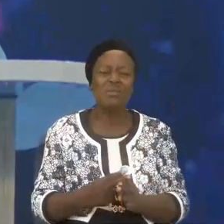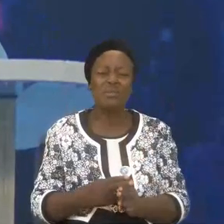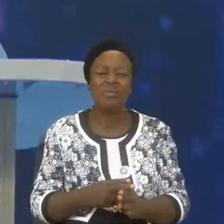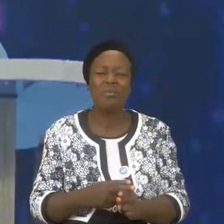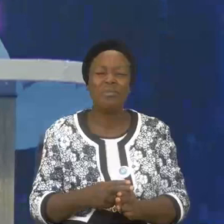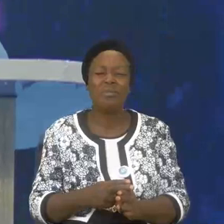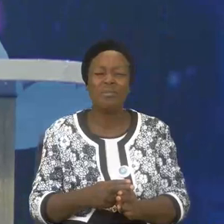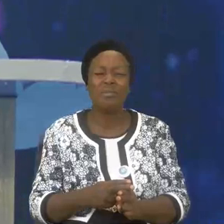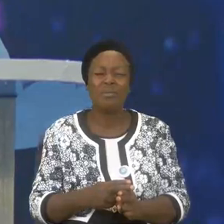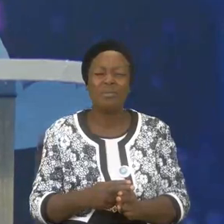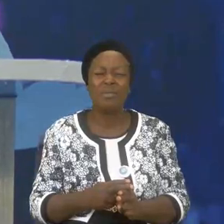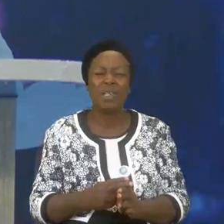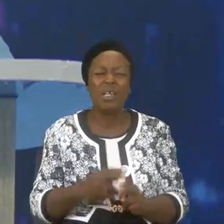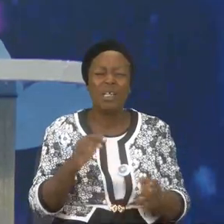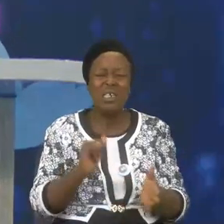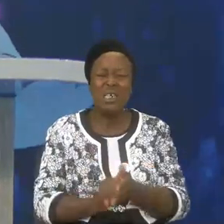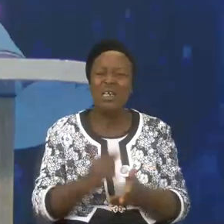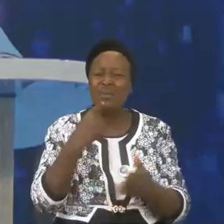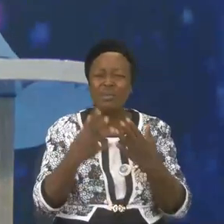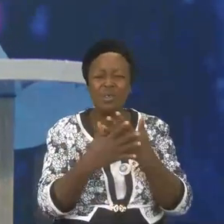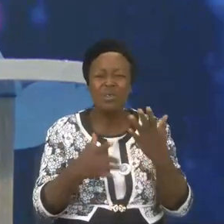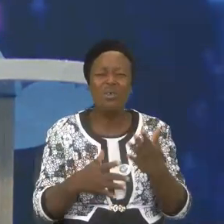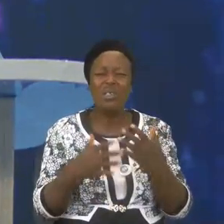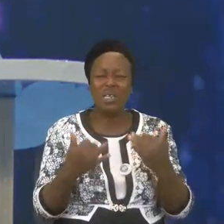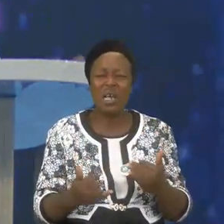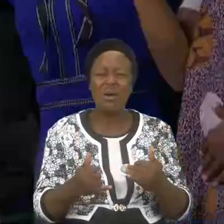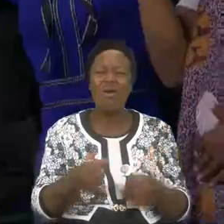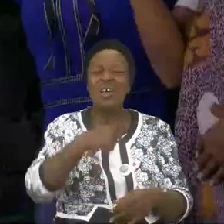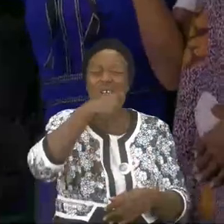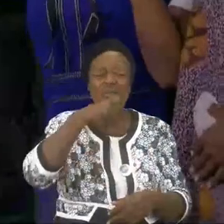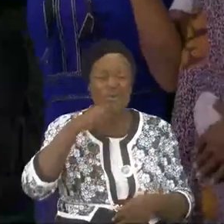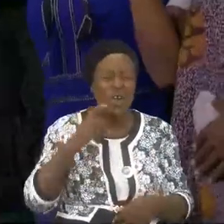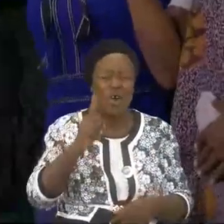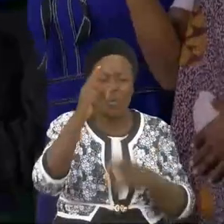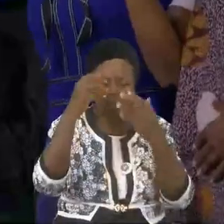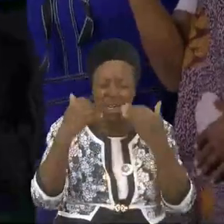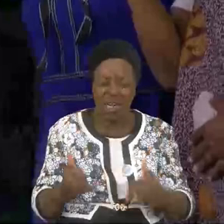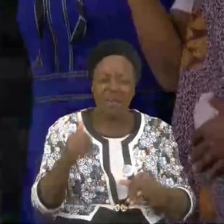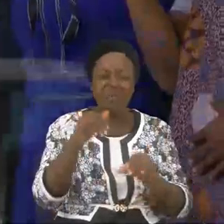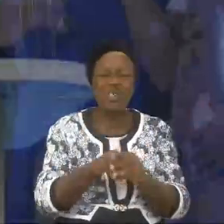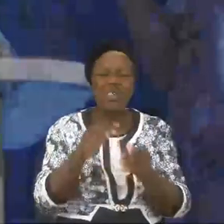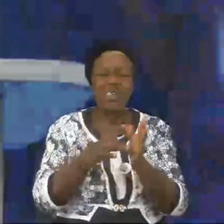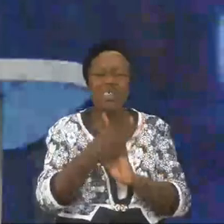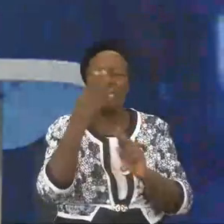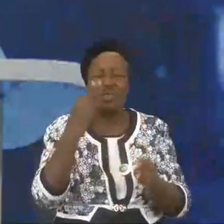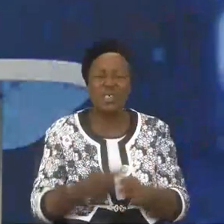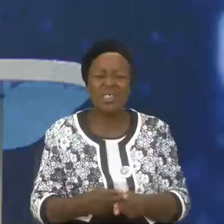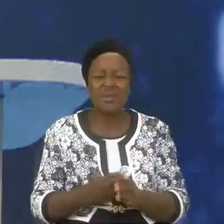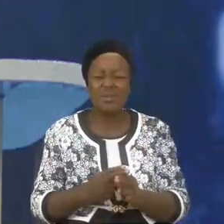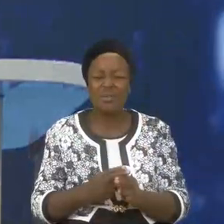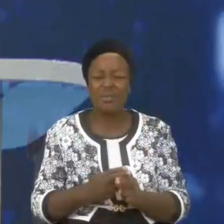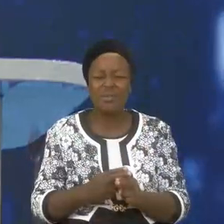Jésus. Cette perte de sang dessèche maintenant au nom de